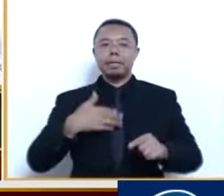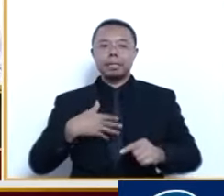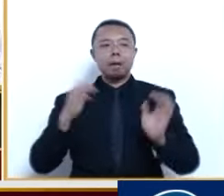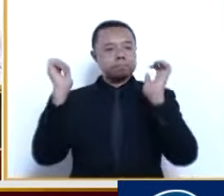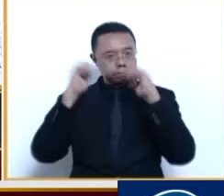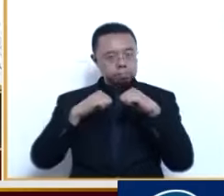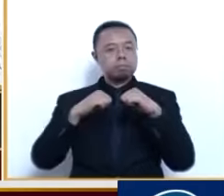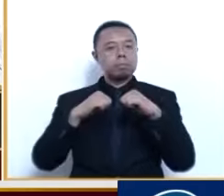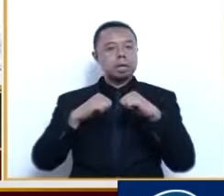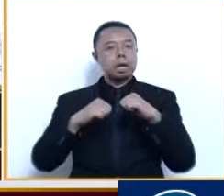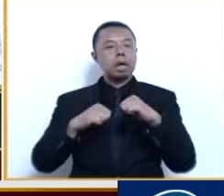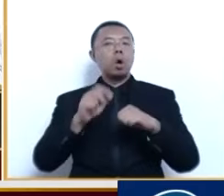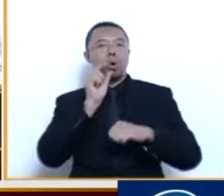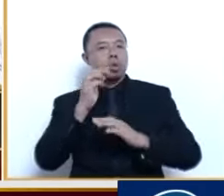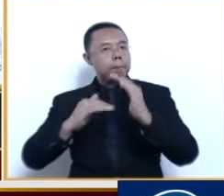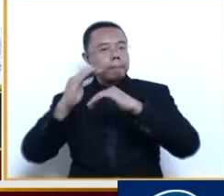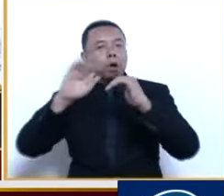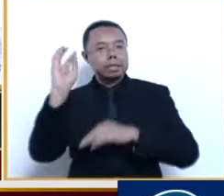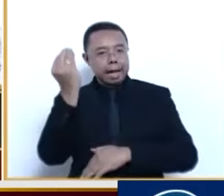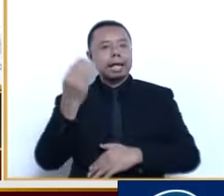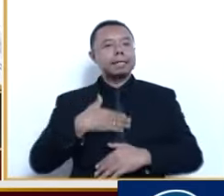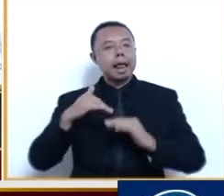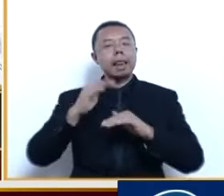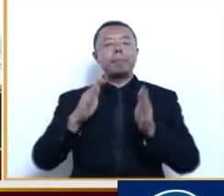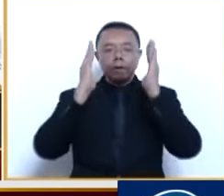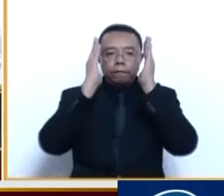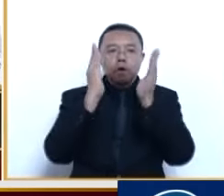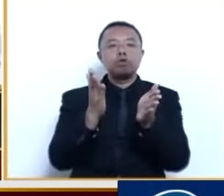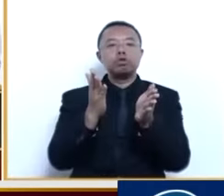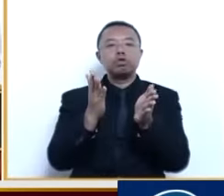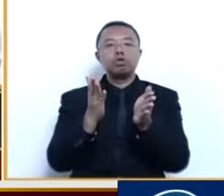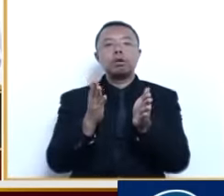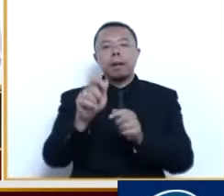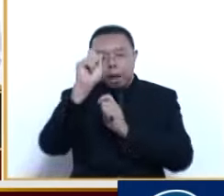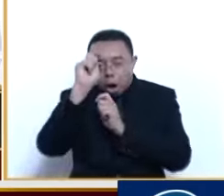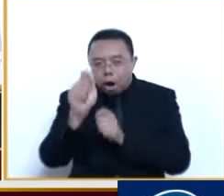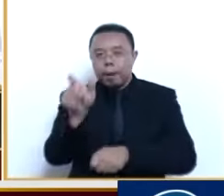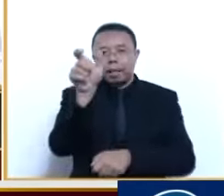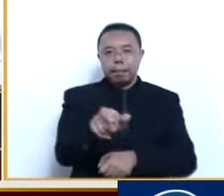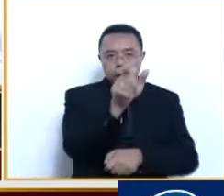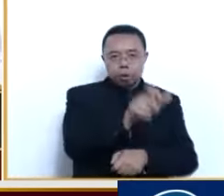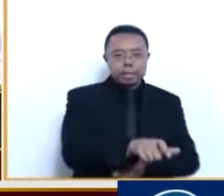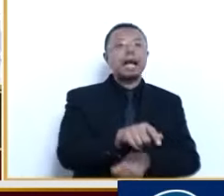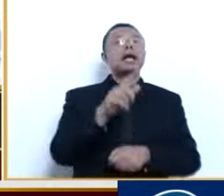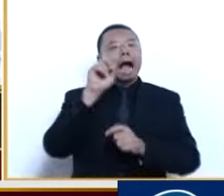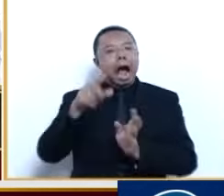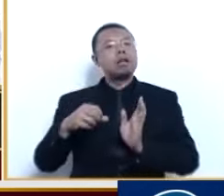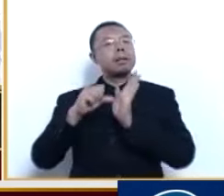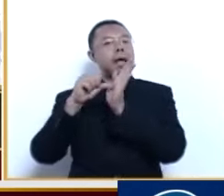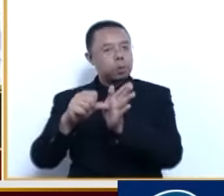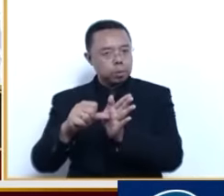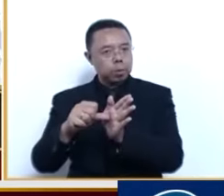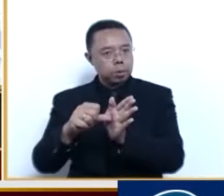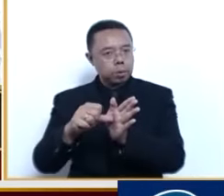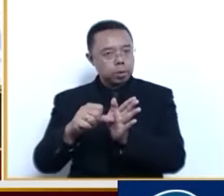berkomitmen di dalam membangun Jakarta saya lebih memanusiakan orang-orang yang memang perlu mendapatkan